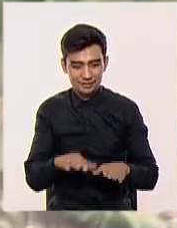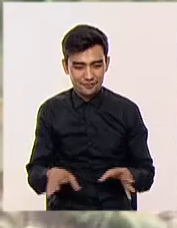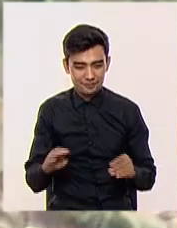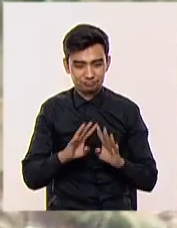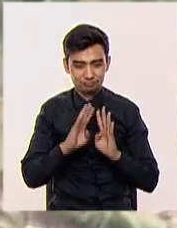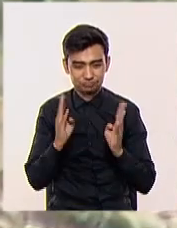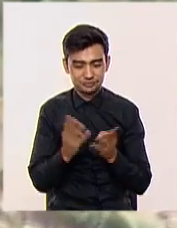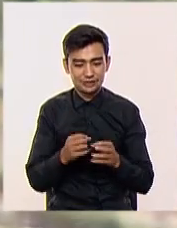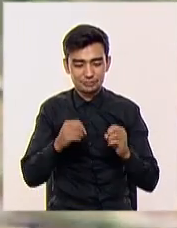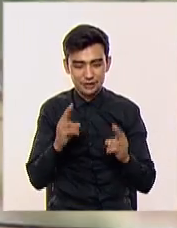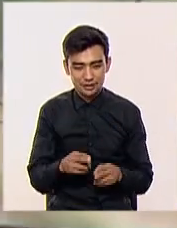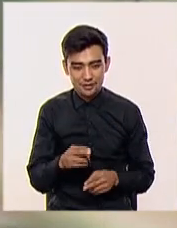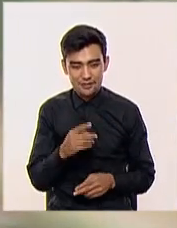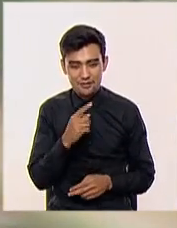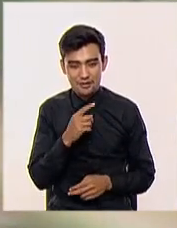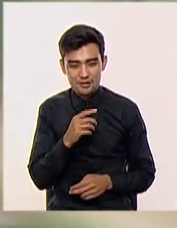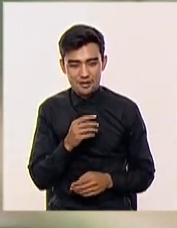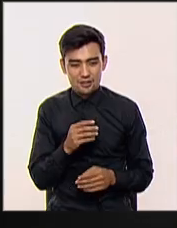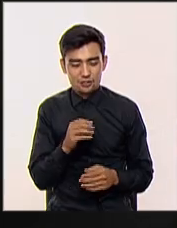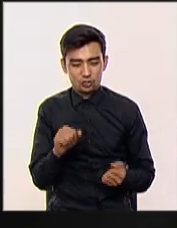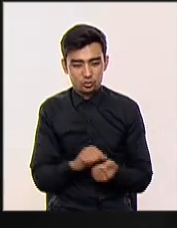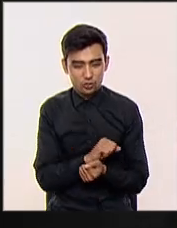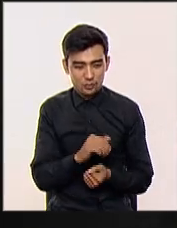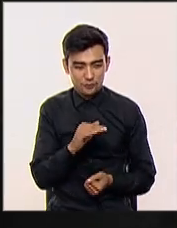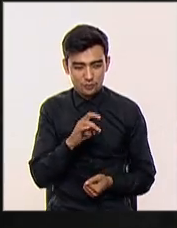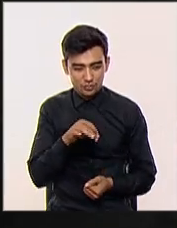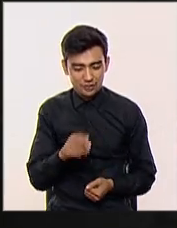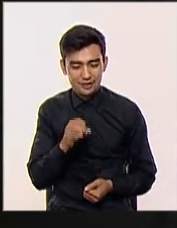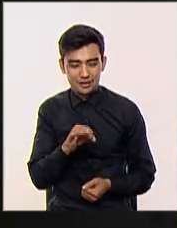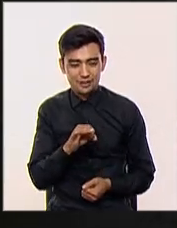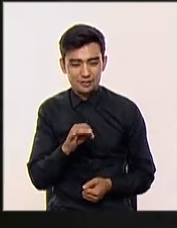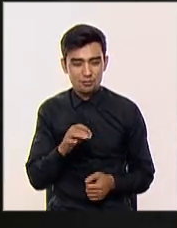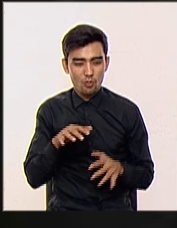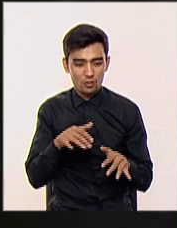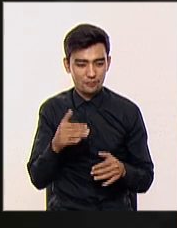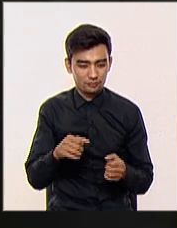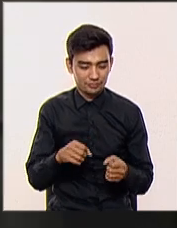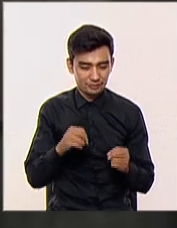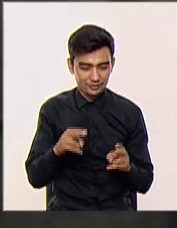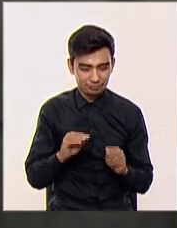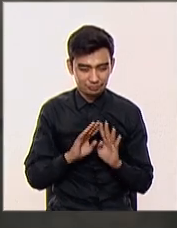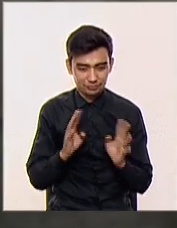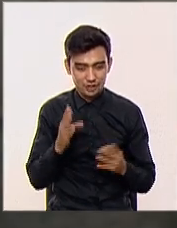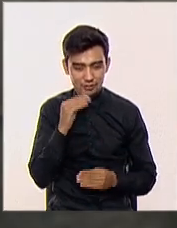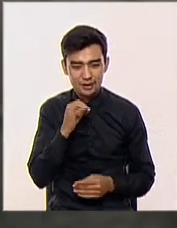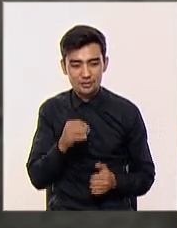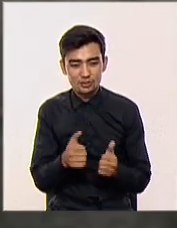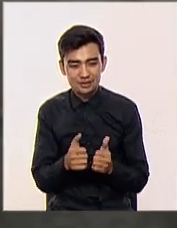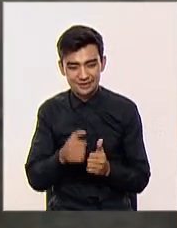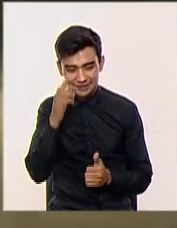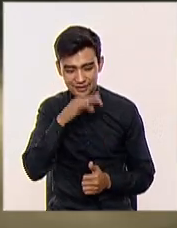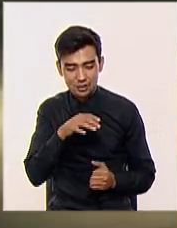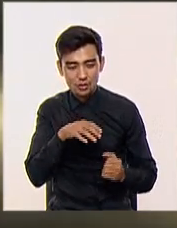периметру сухопутных и морских рубежей. На данный момент завершена демаркация казахстанских границ со всеми соседними странами,